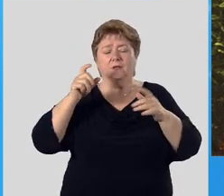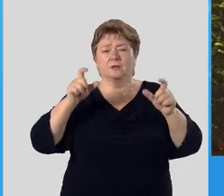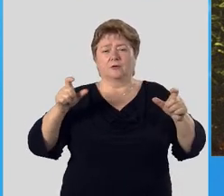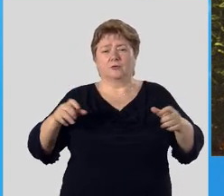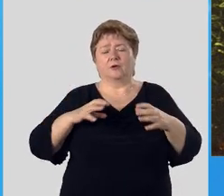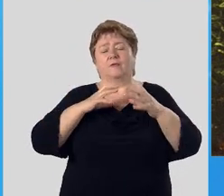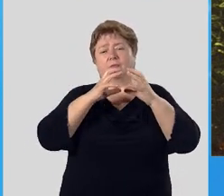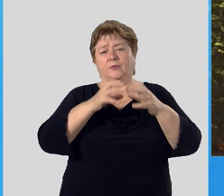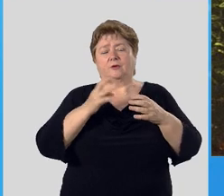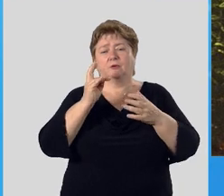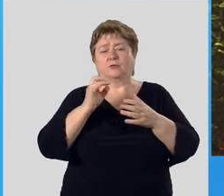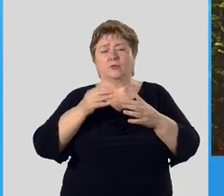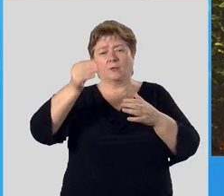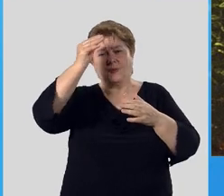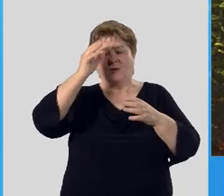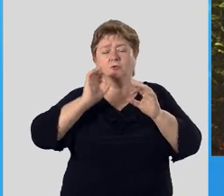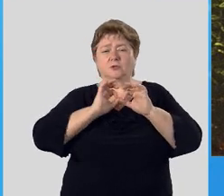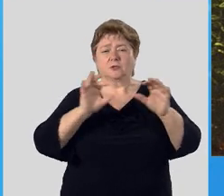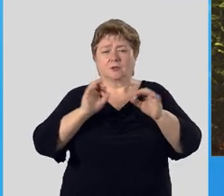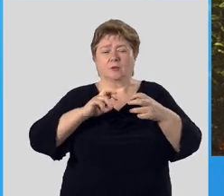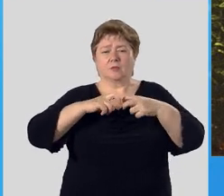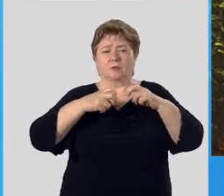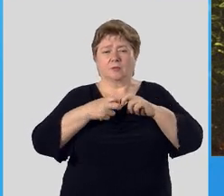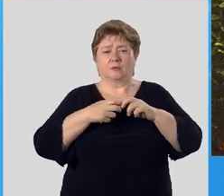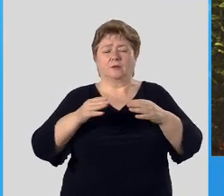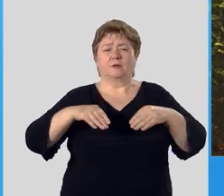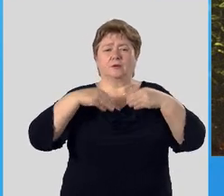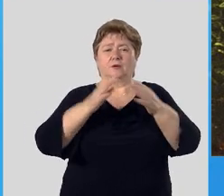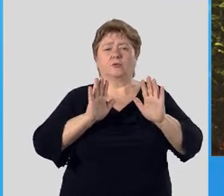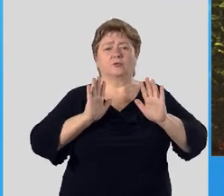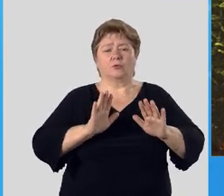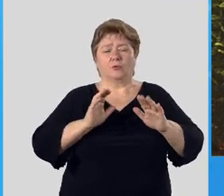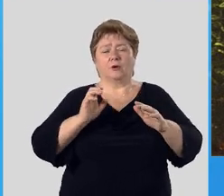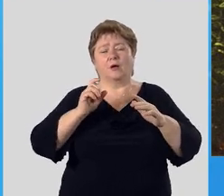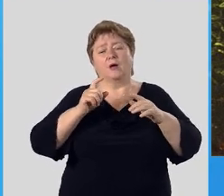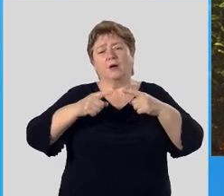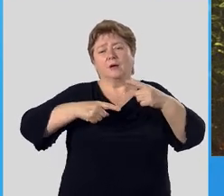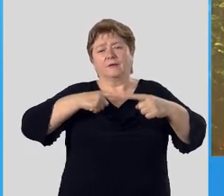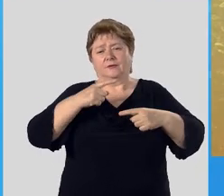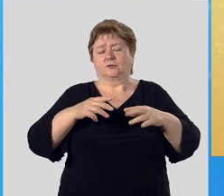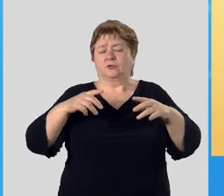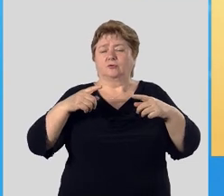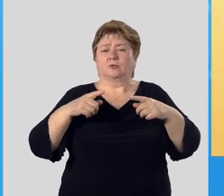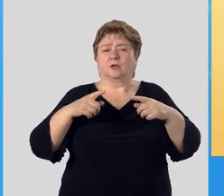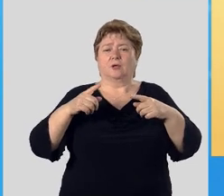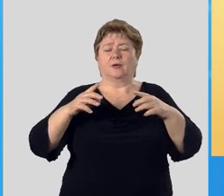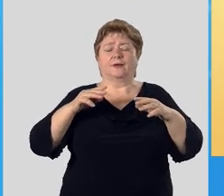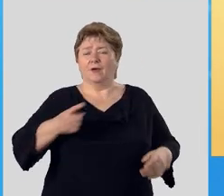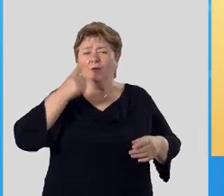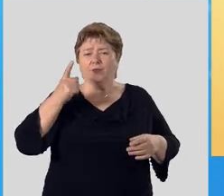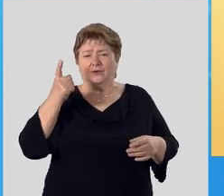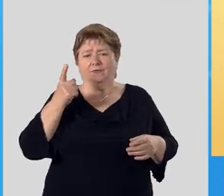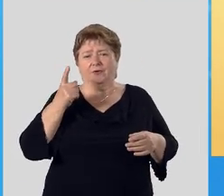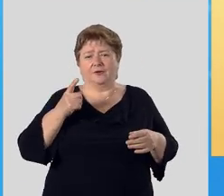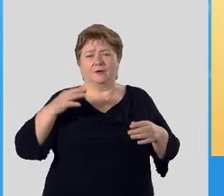мира но научное объяснение проблемы дает только эволюционная теория впервые